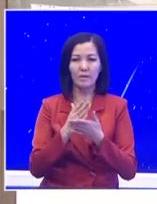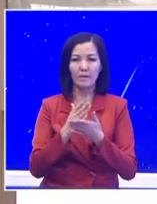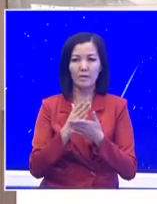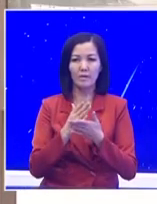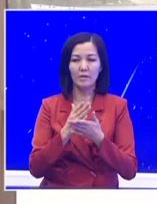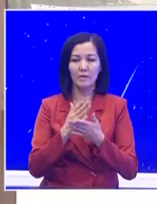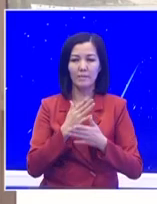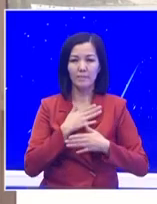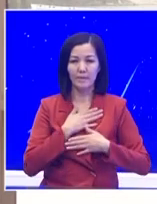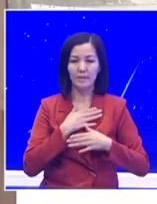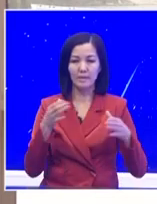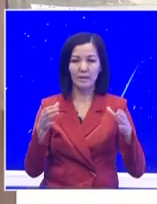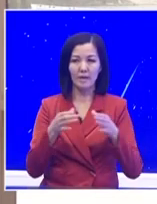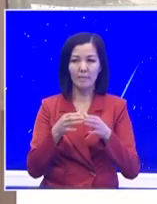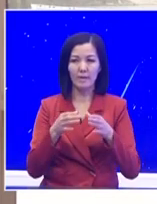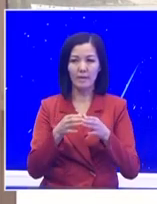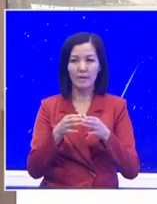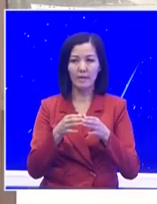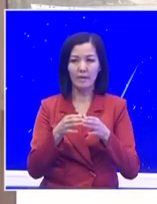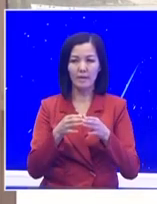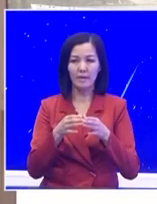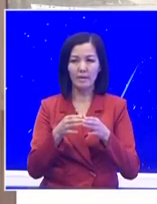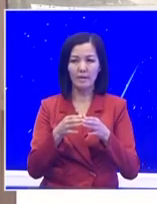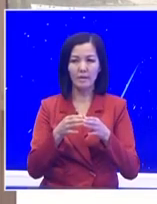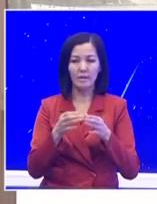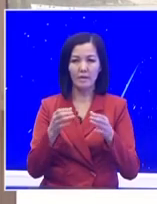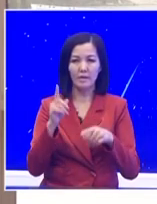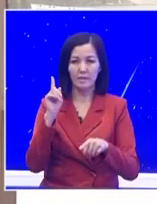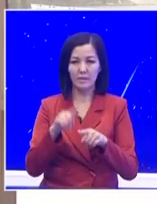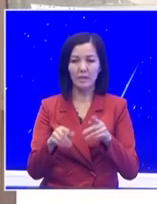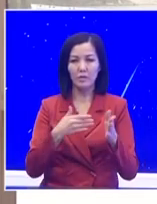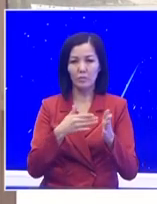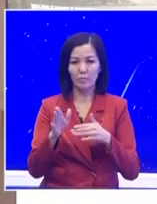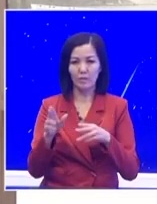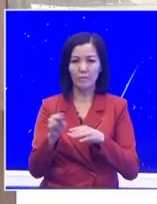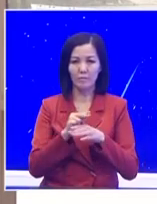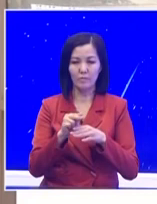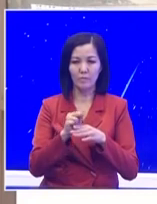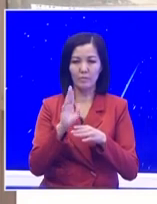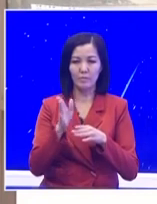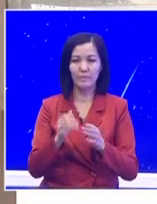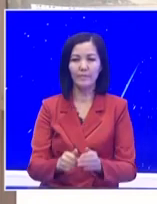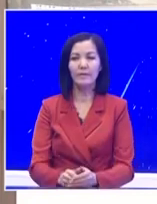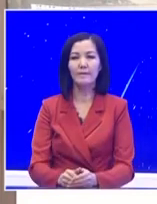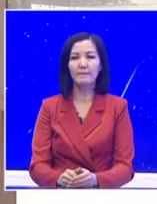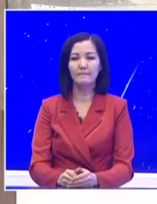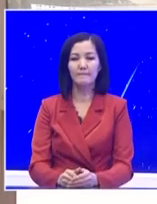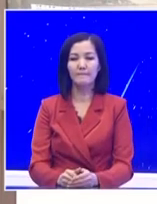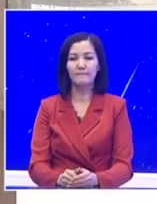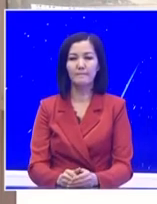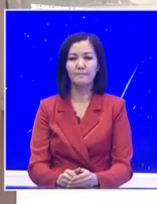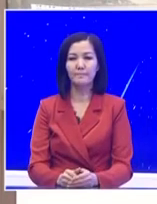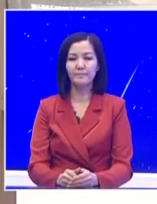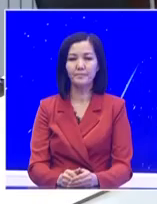Оны біздің компания қысқа уақытта кемшілерді бәрін жоямыз.